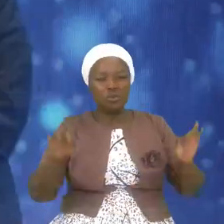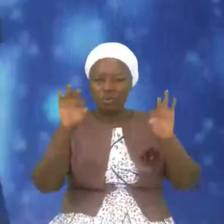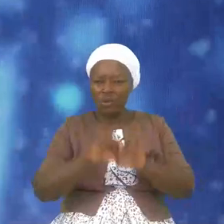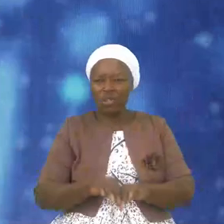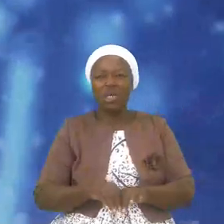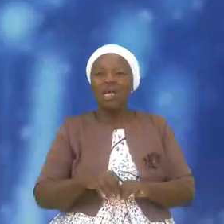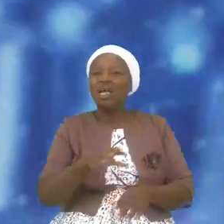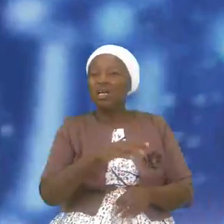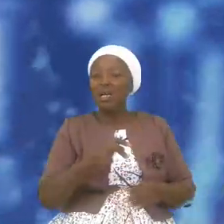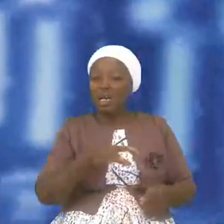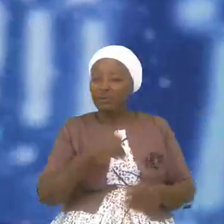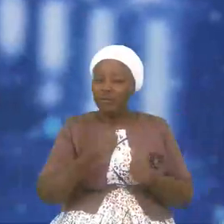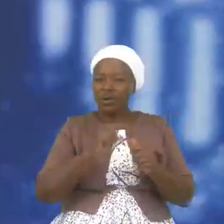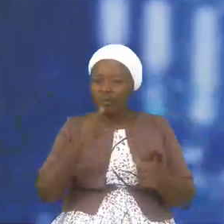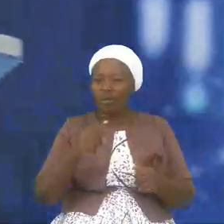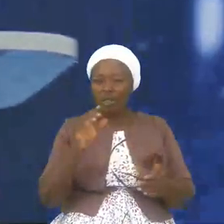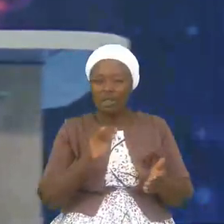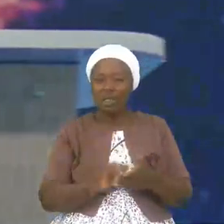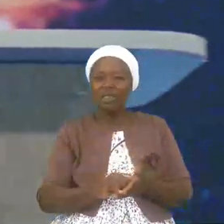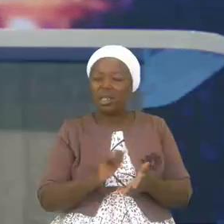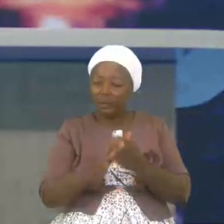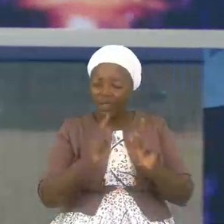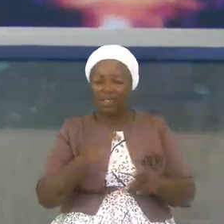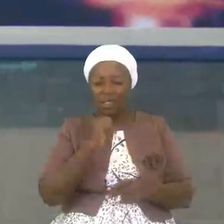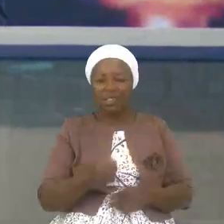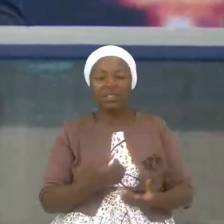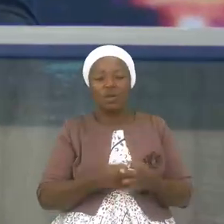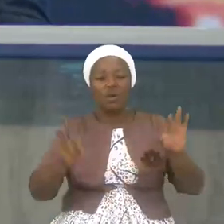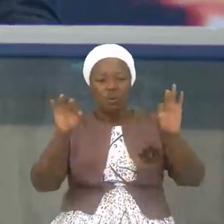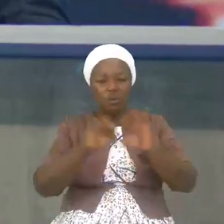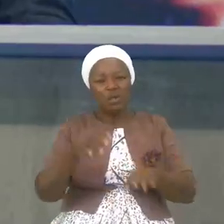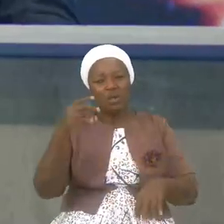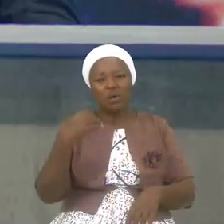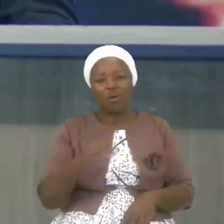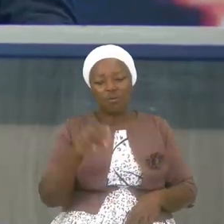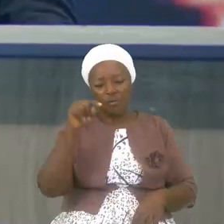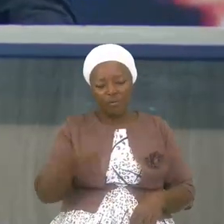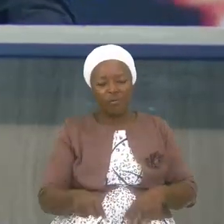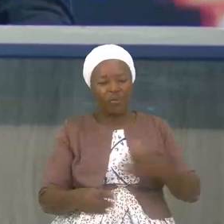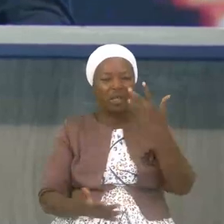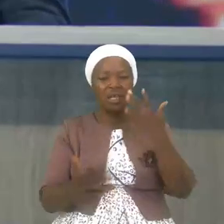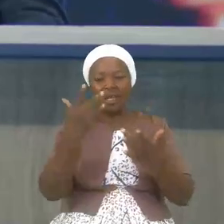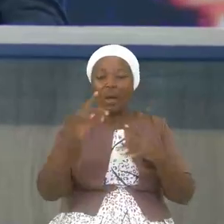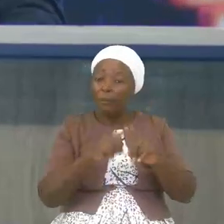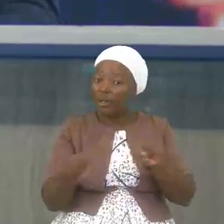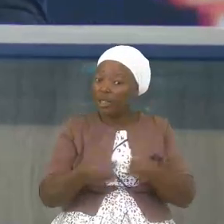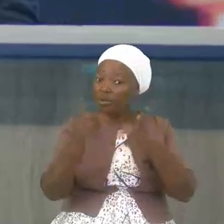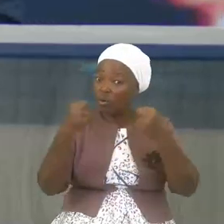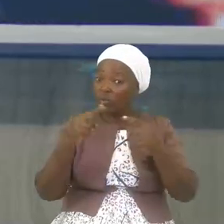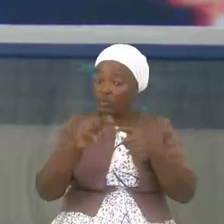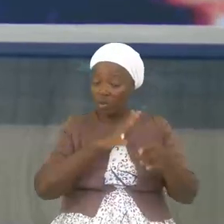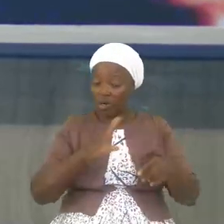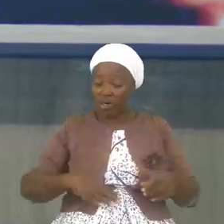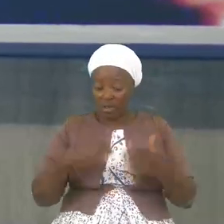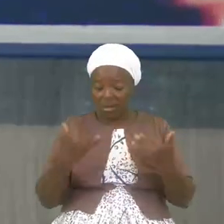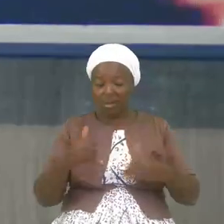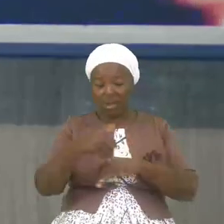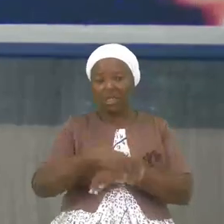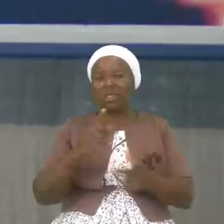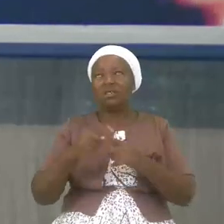le monde seulement digne de l'enfer. Mais quand tu viens à Christ ce soir et tu dis, Seigneur,